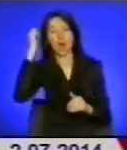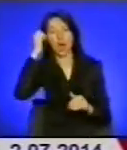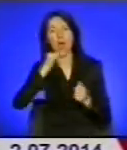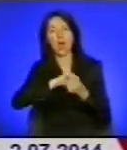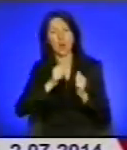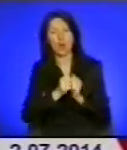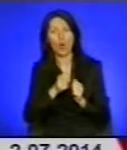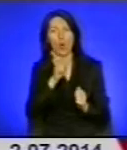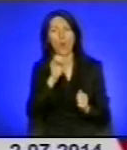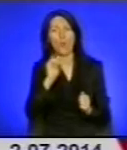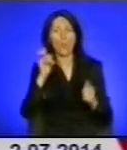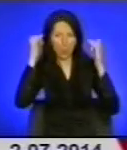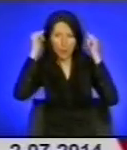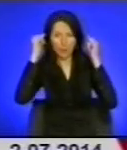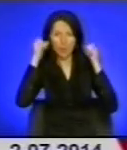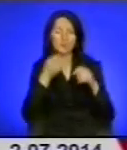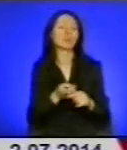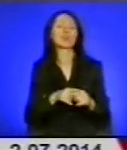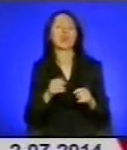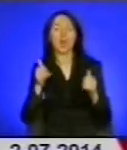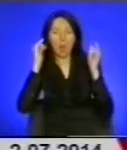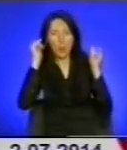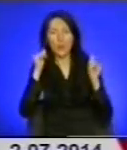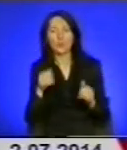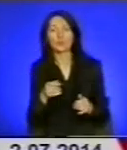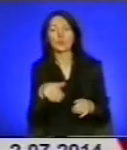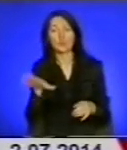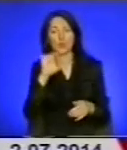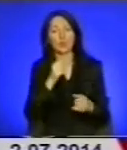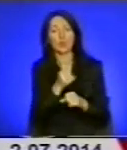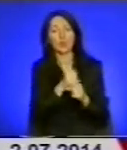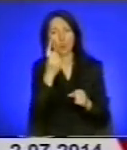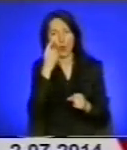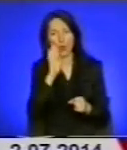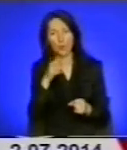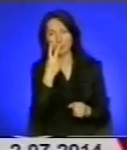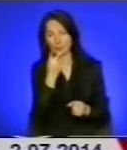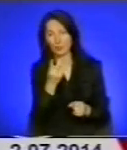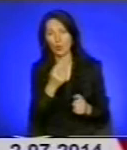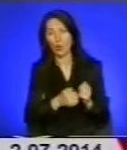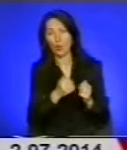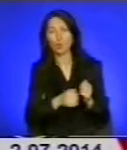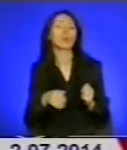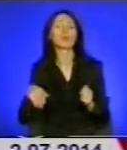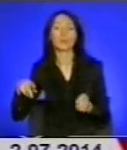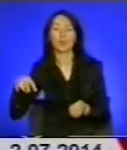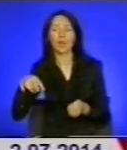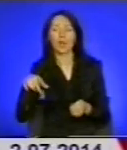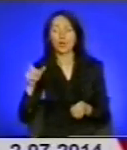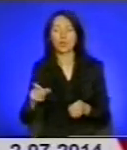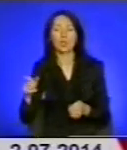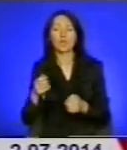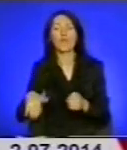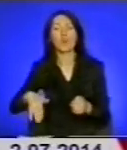цей буйвол насторожливо своїм прозорливим коричневим оком буде зазирати кожному прохожимо в ліву кишеню так Що дивіться